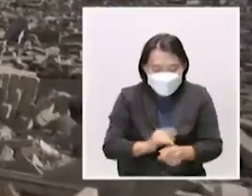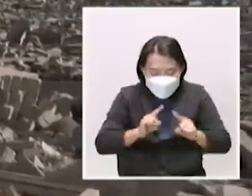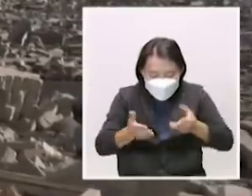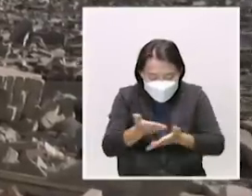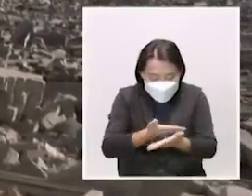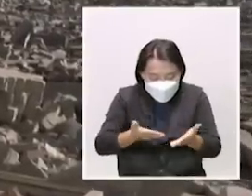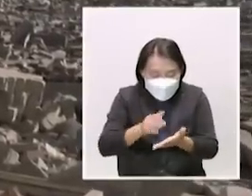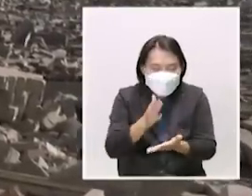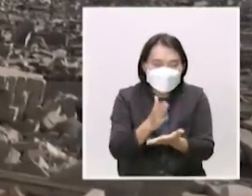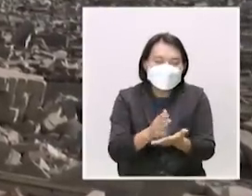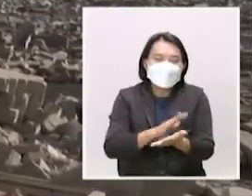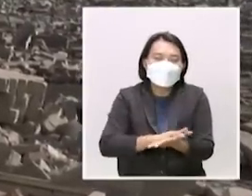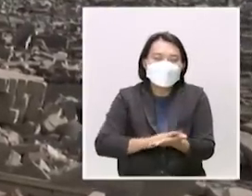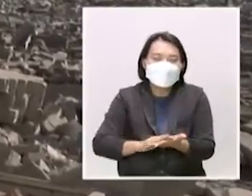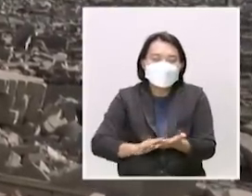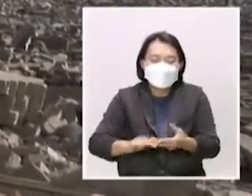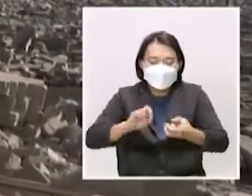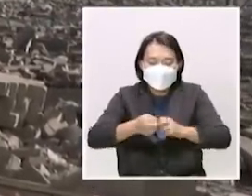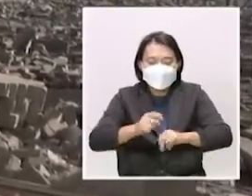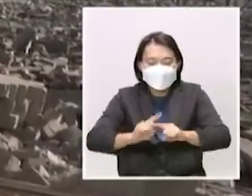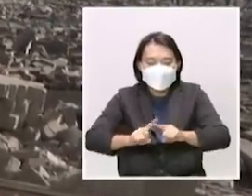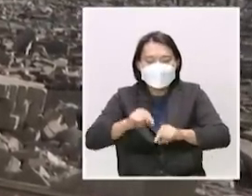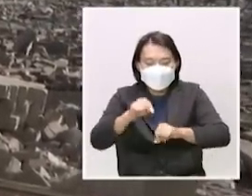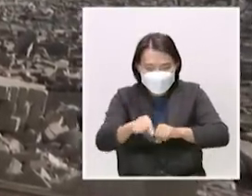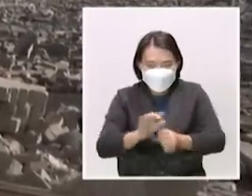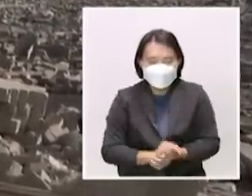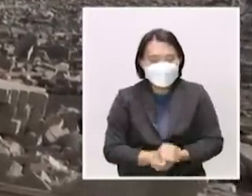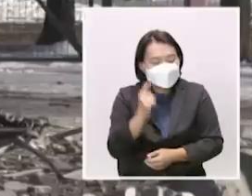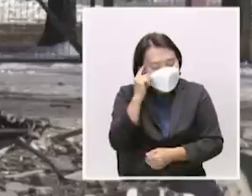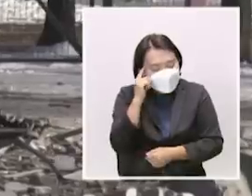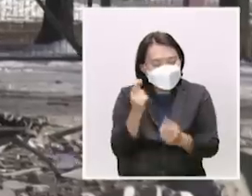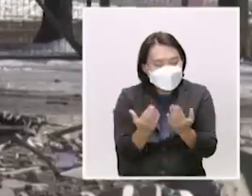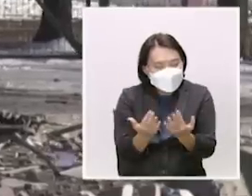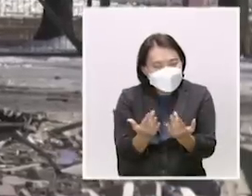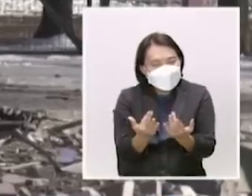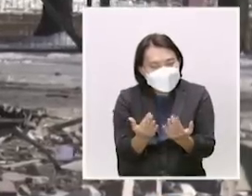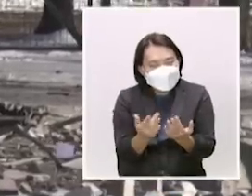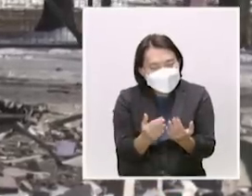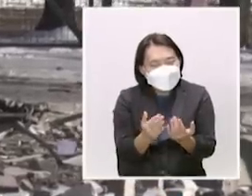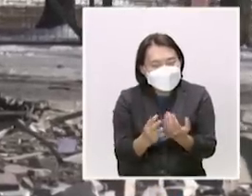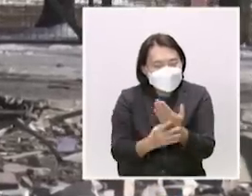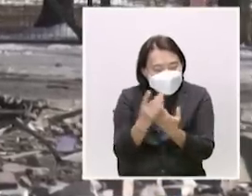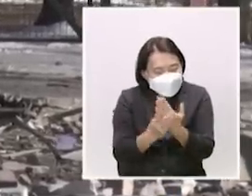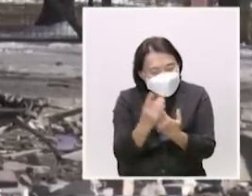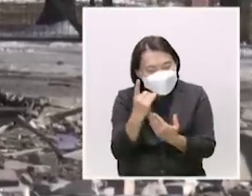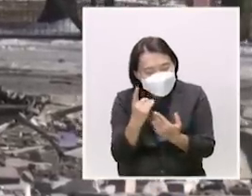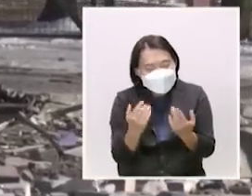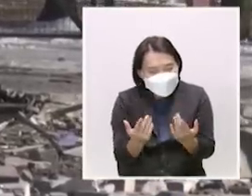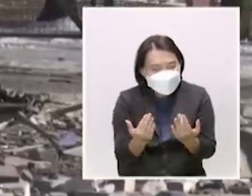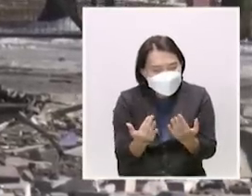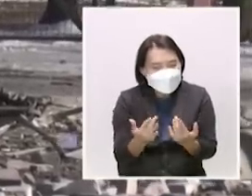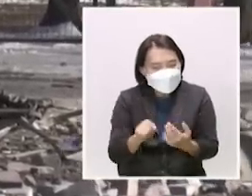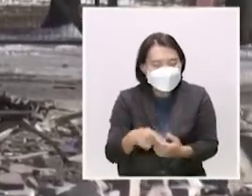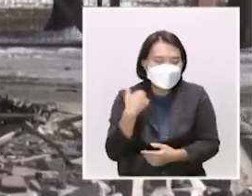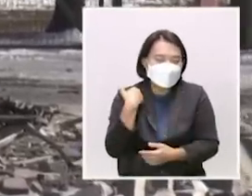ติแต่ผมตองรออีกหลวน ต้เป็อีกหลายวเปหายสัทราษหรอว่ามัตองถึง